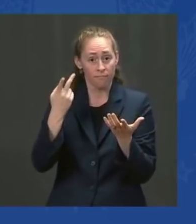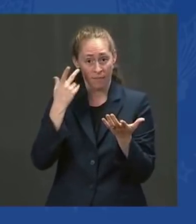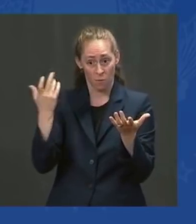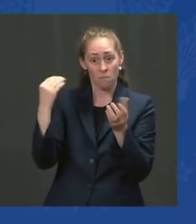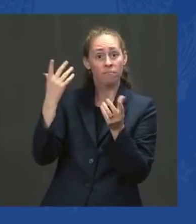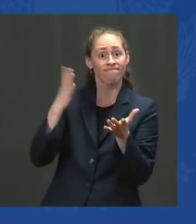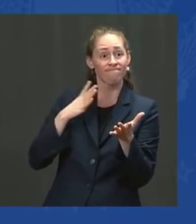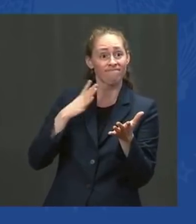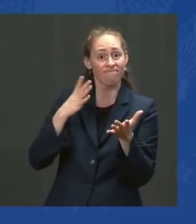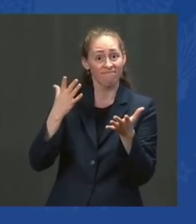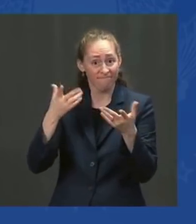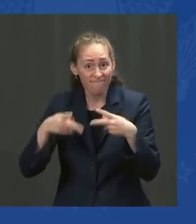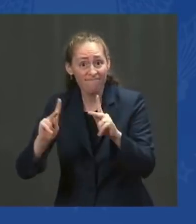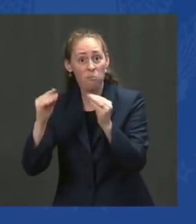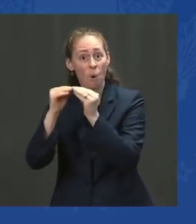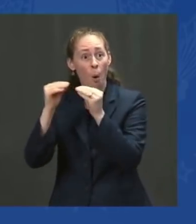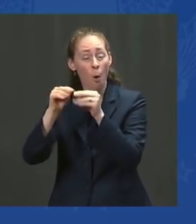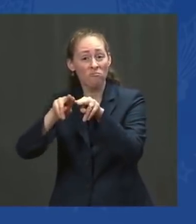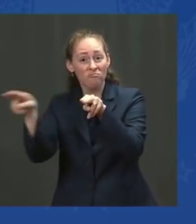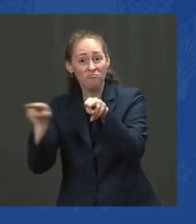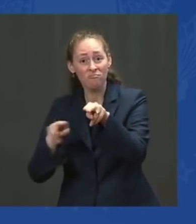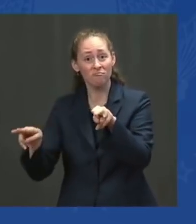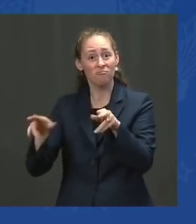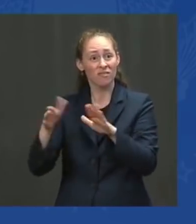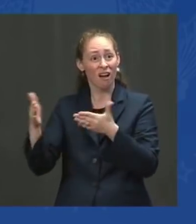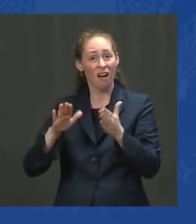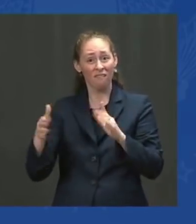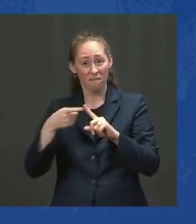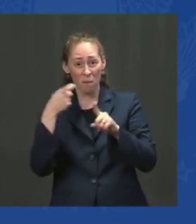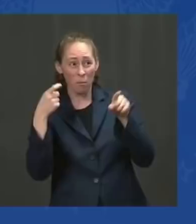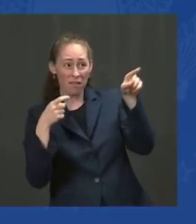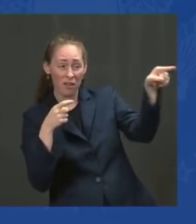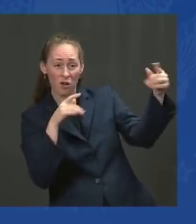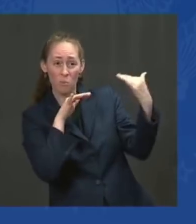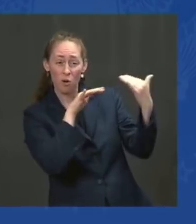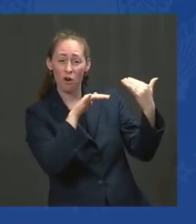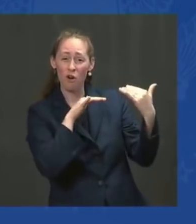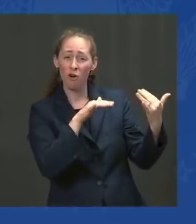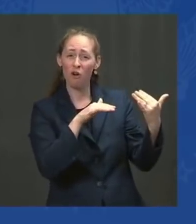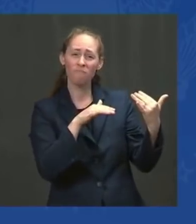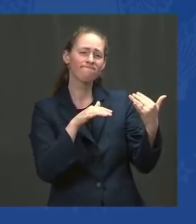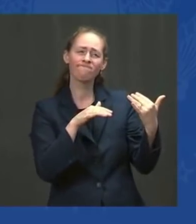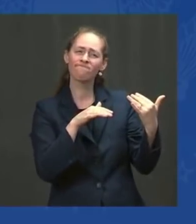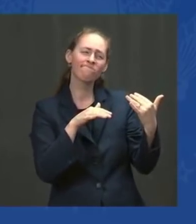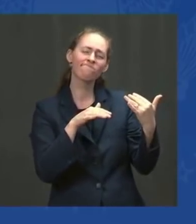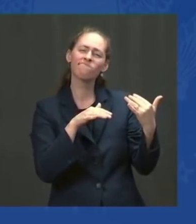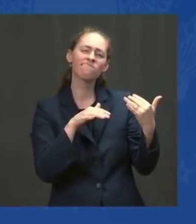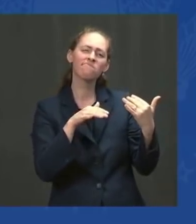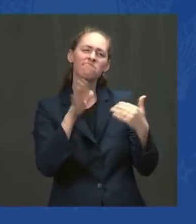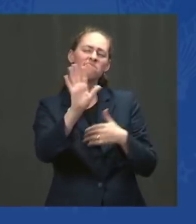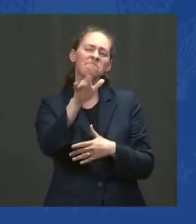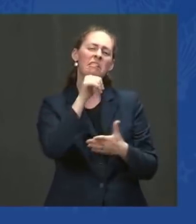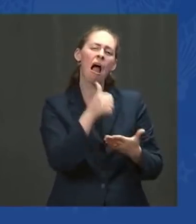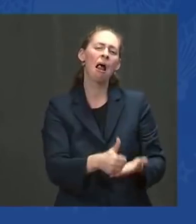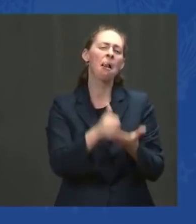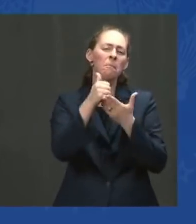事实不符，他确实也担不了这样一个责任。在节目进行到下个小节之